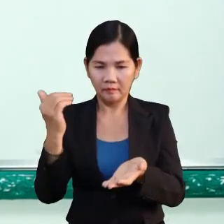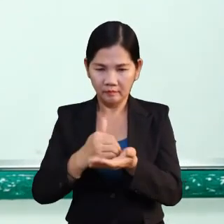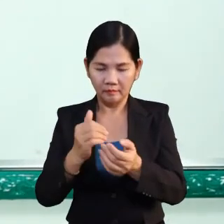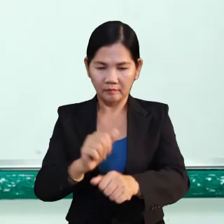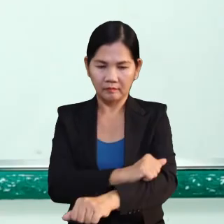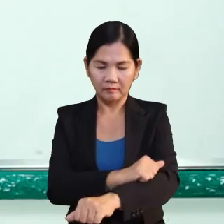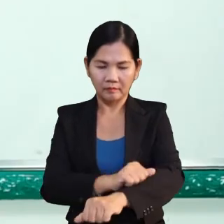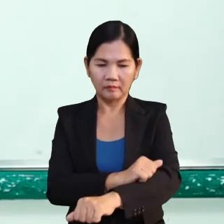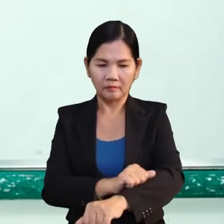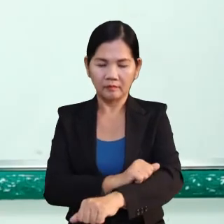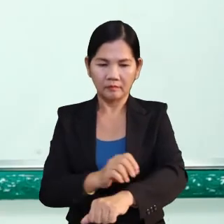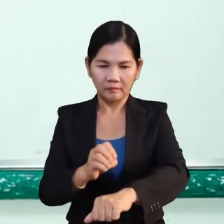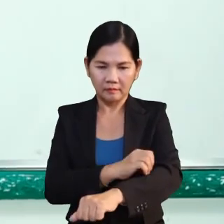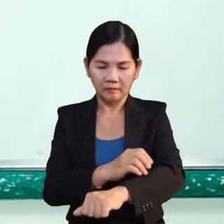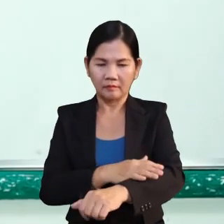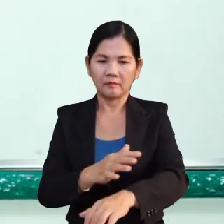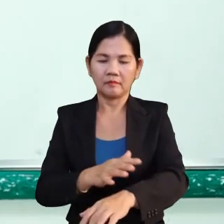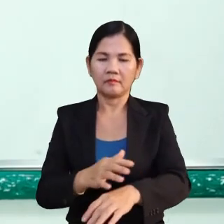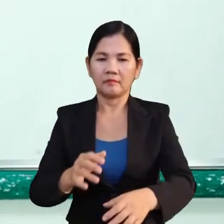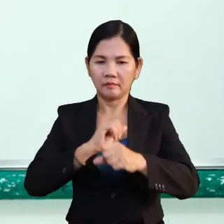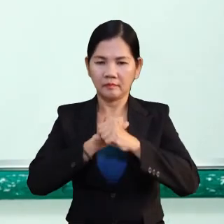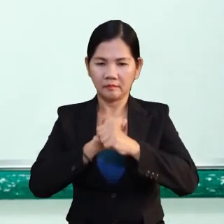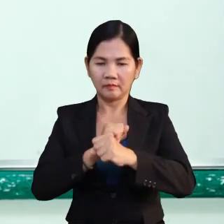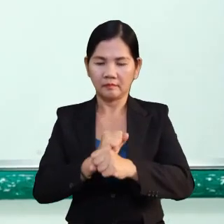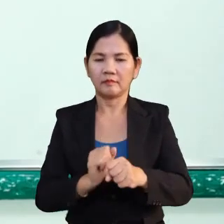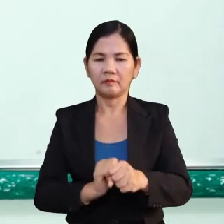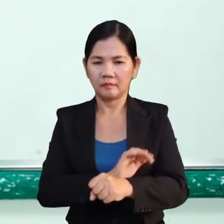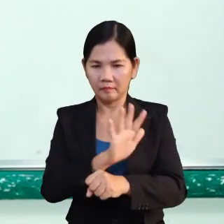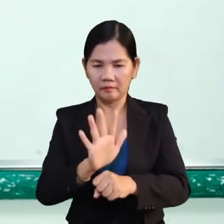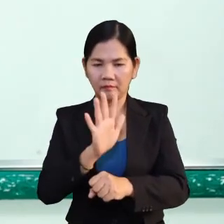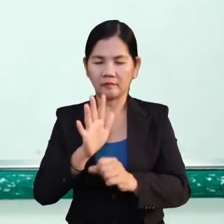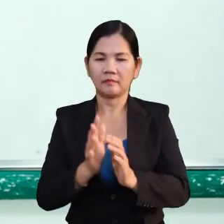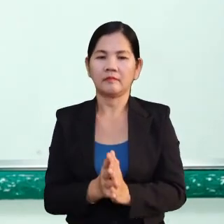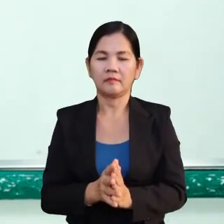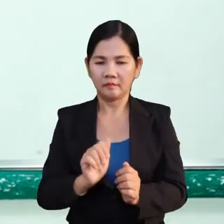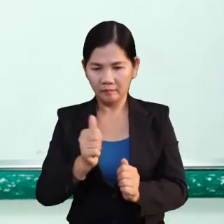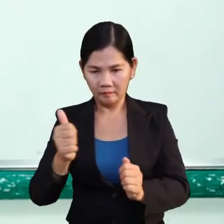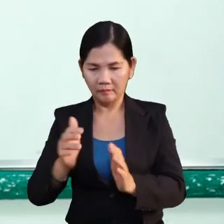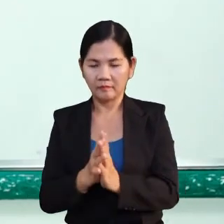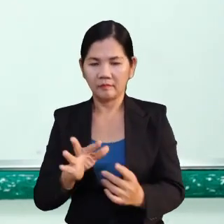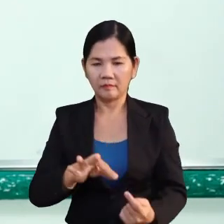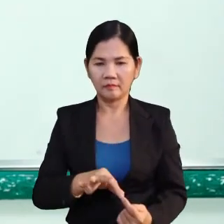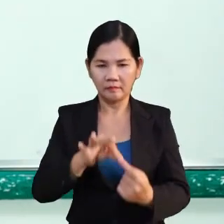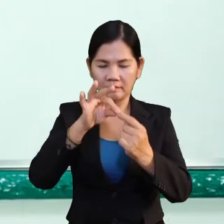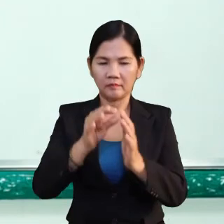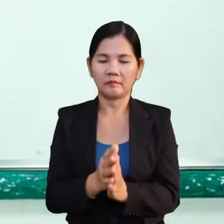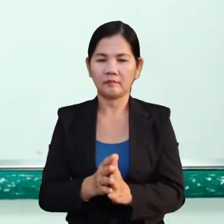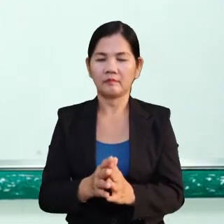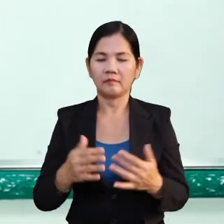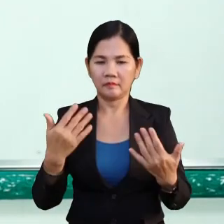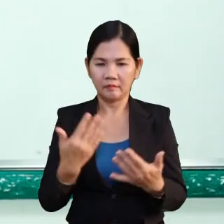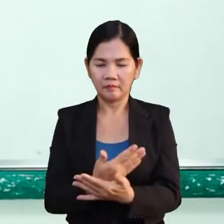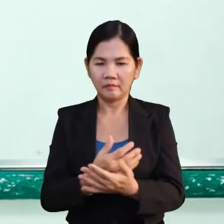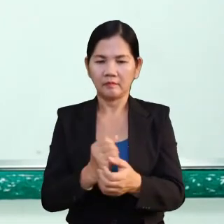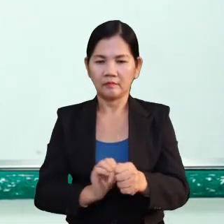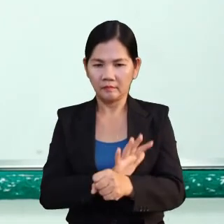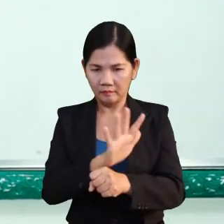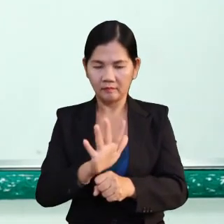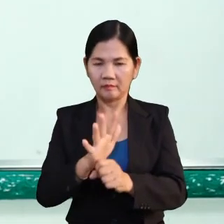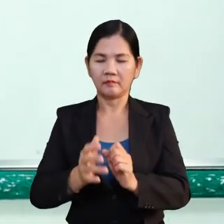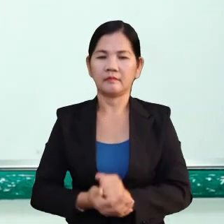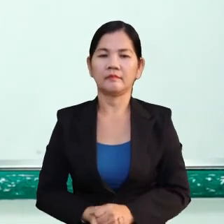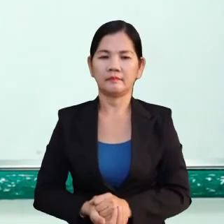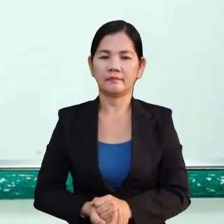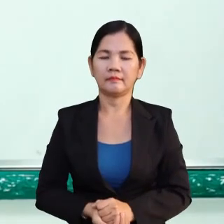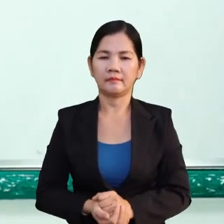ងសាប៊ូជែលឬក៏អាល់កុលដើម្បីកូនកូនជៀសផុតពីជំងឺផ្សេងៗជាពិសេសជំងឺប្រភេទថ្មីគឺជំងឺ